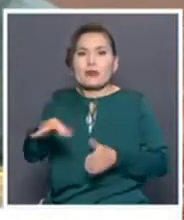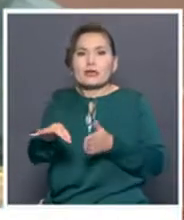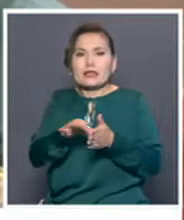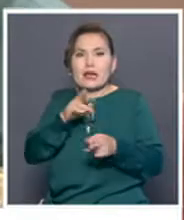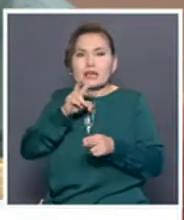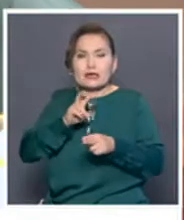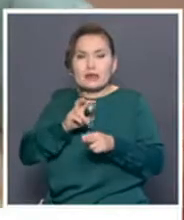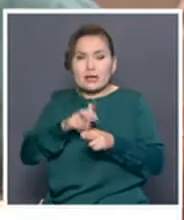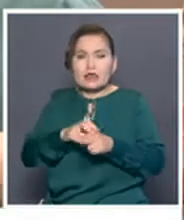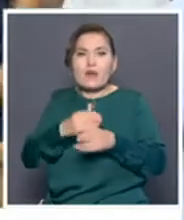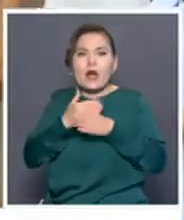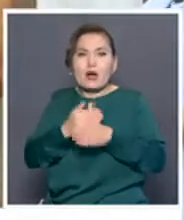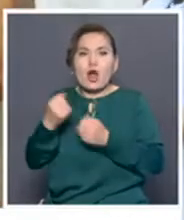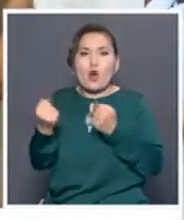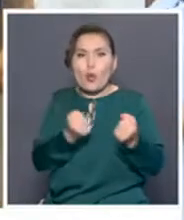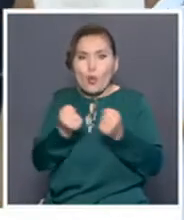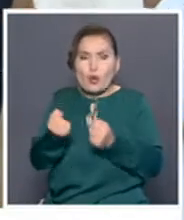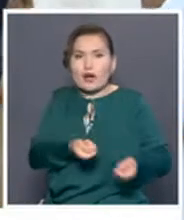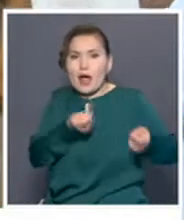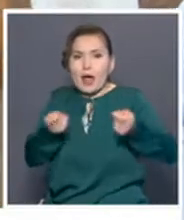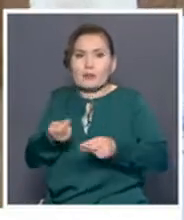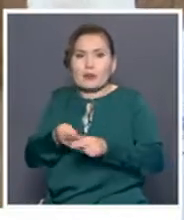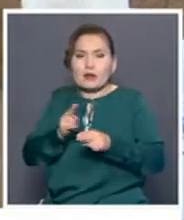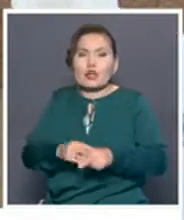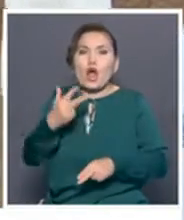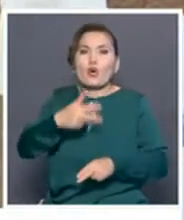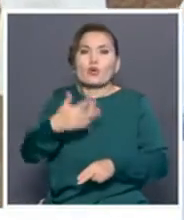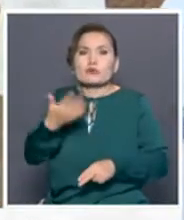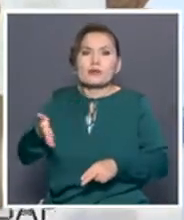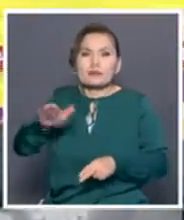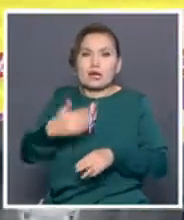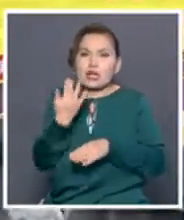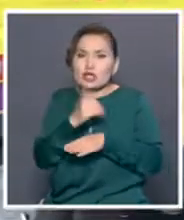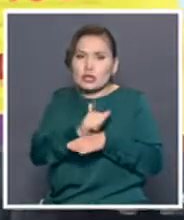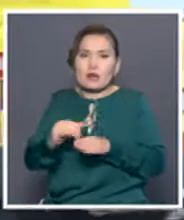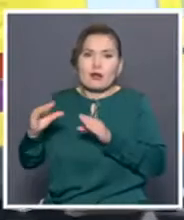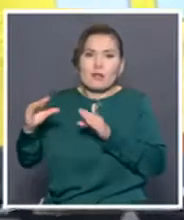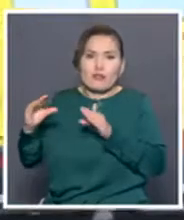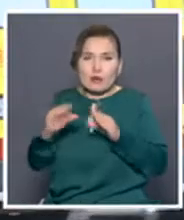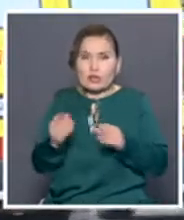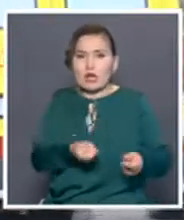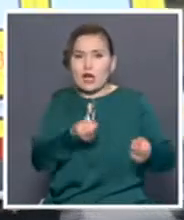жәрдем көлігі жеткізілмек. Бұдан бөлек аталған көліктің тағы 35 данасын алдыру қарастырылуда.